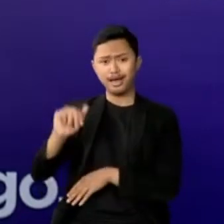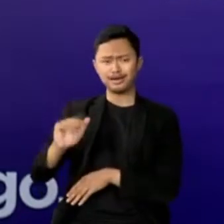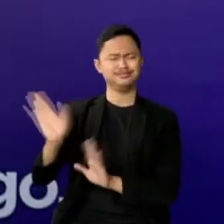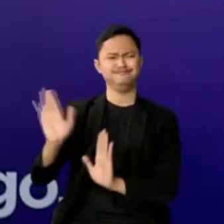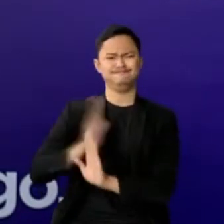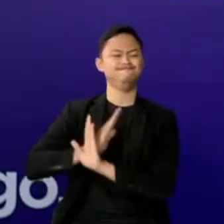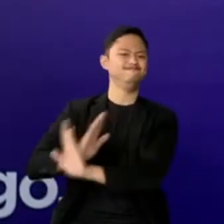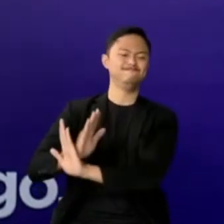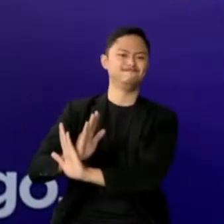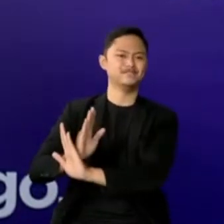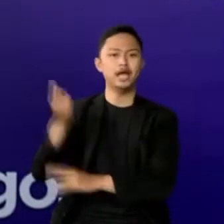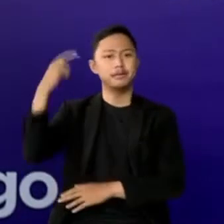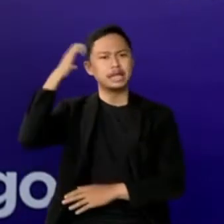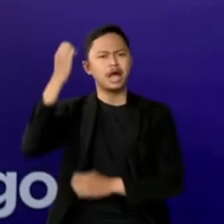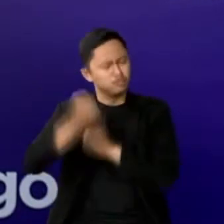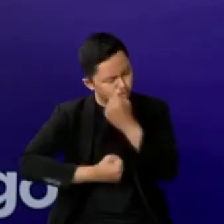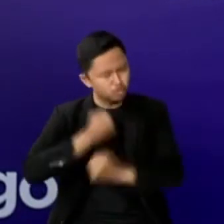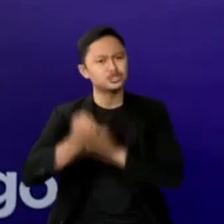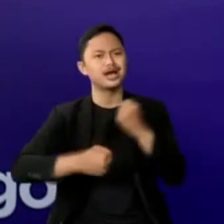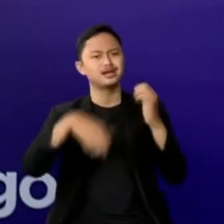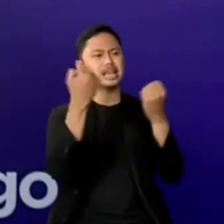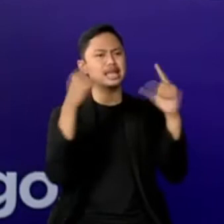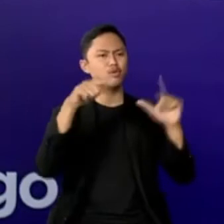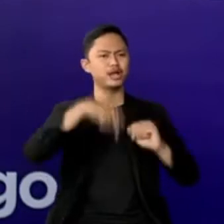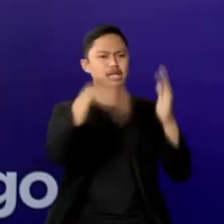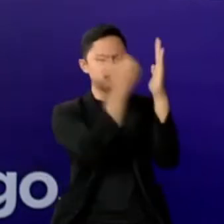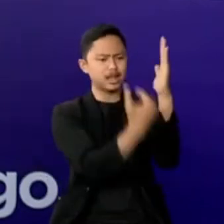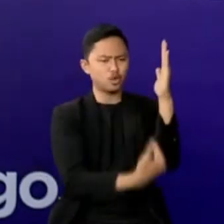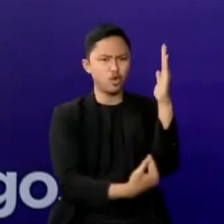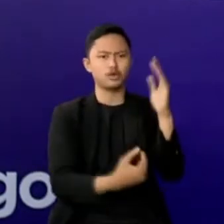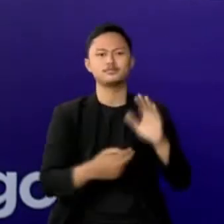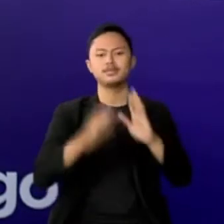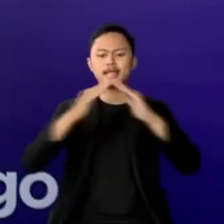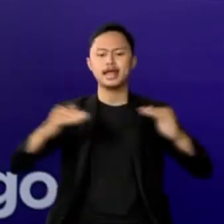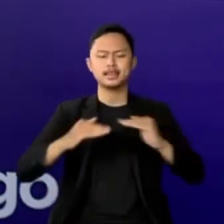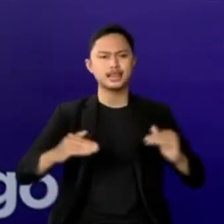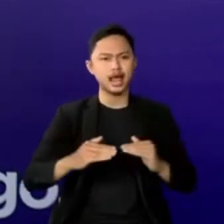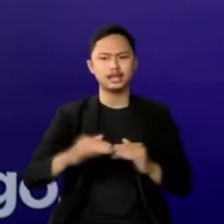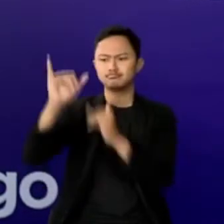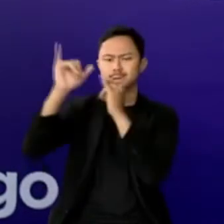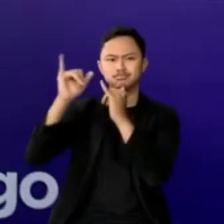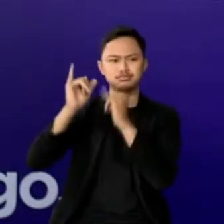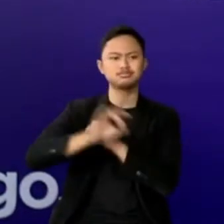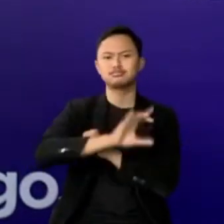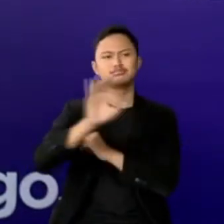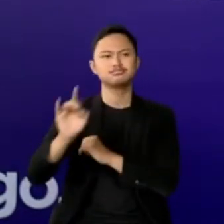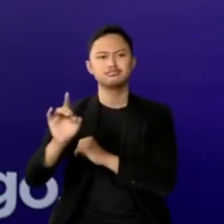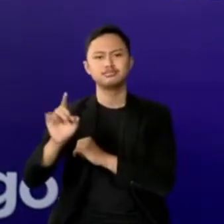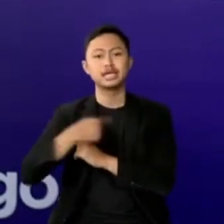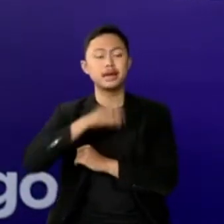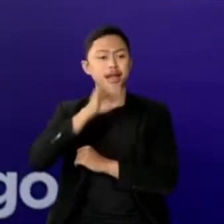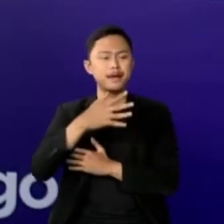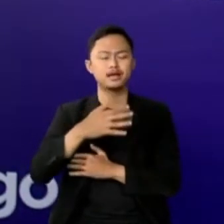maka dari itu pemerintah betul-betul mengatur Liburan Natal dan tahun baru dalam rangka pelajarannya